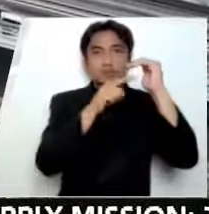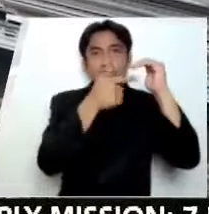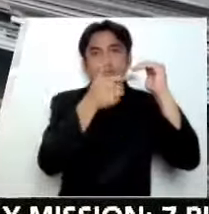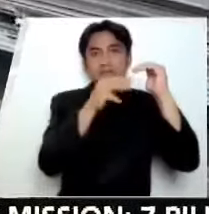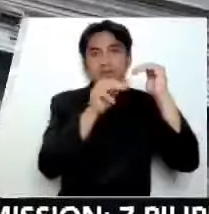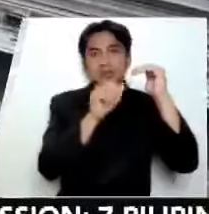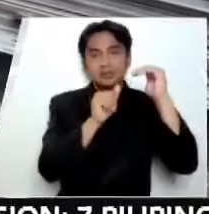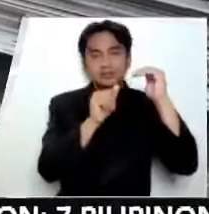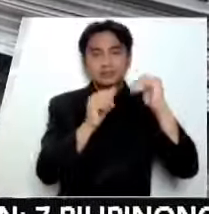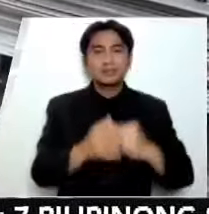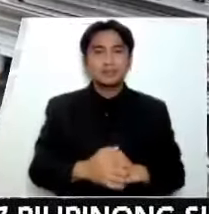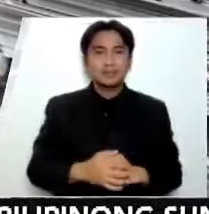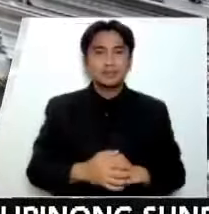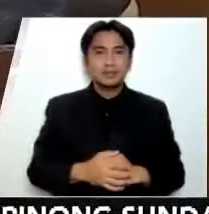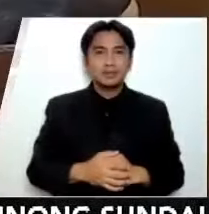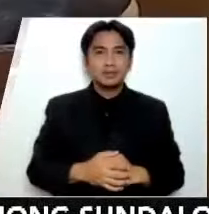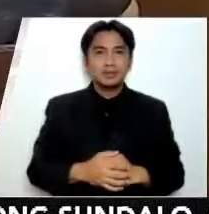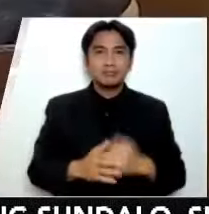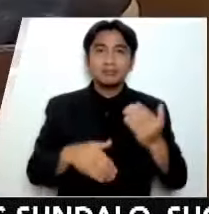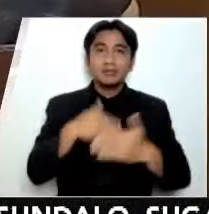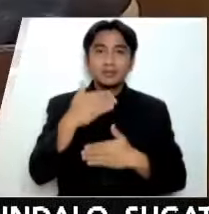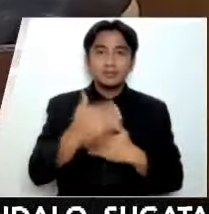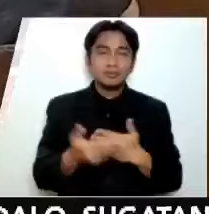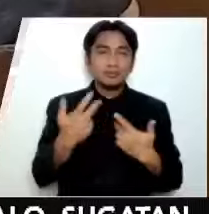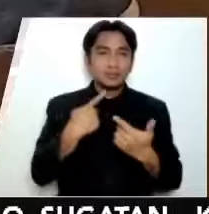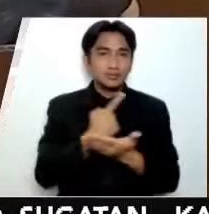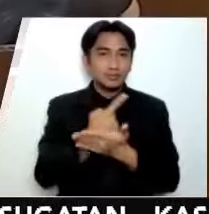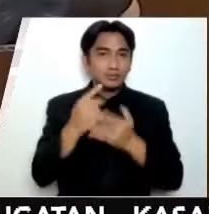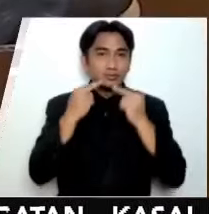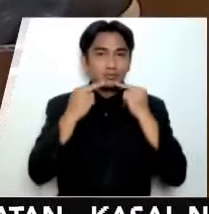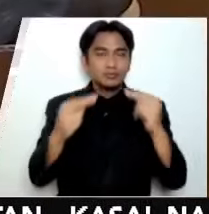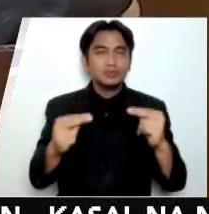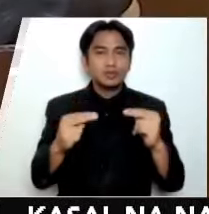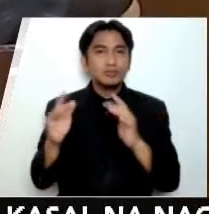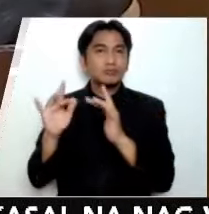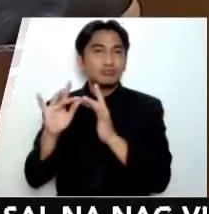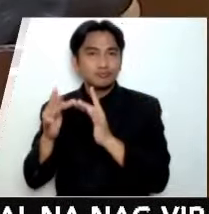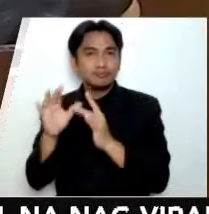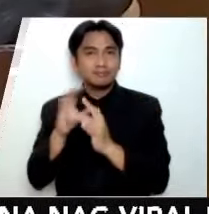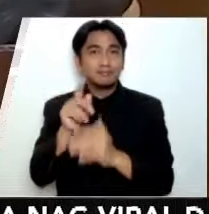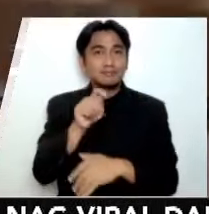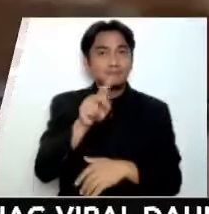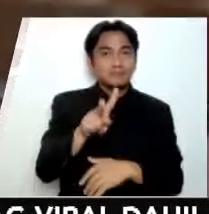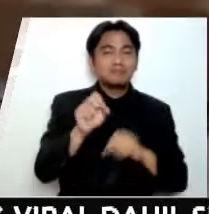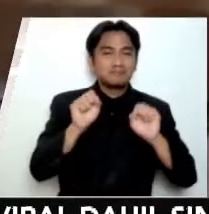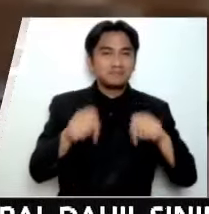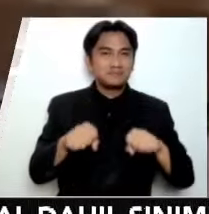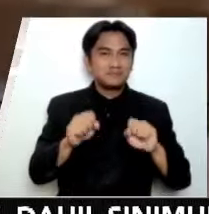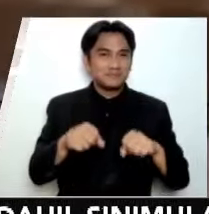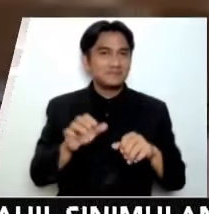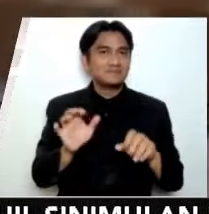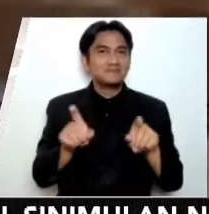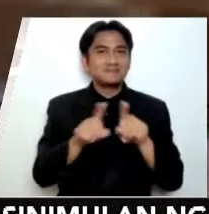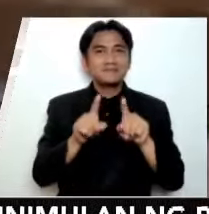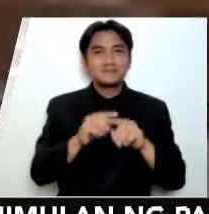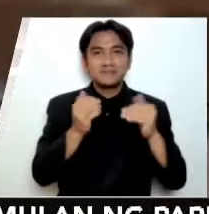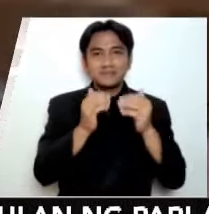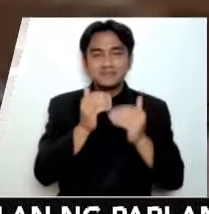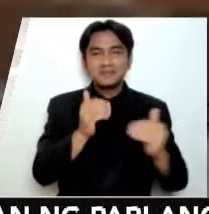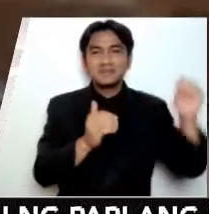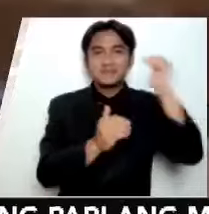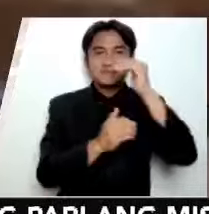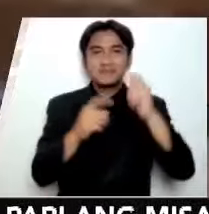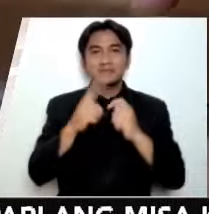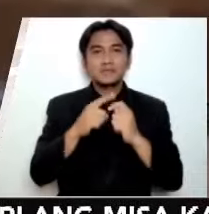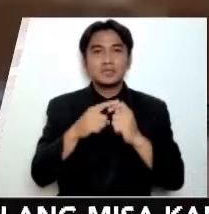use, nanguna pa rin ang GMA Network sa parehong online at offline. Ang Digital News Report ay base sa survey ng market research